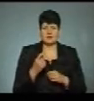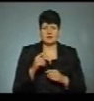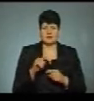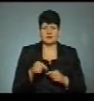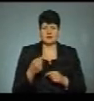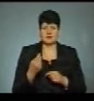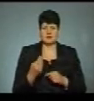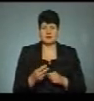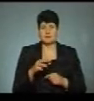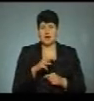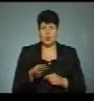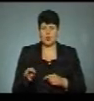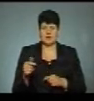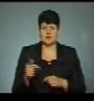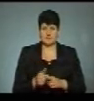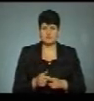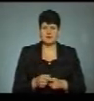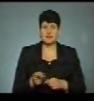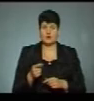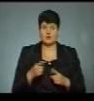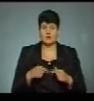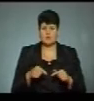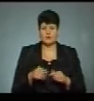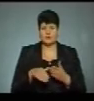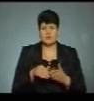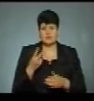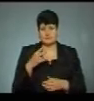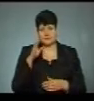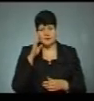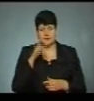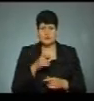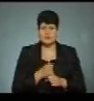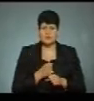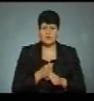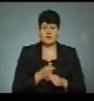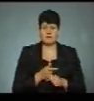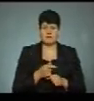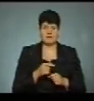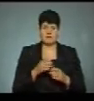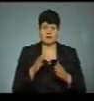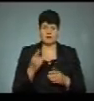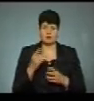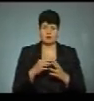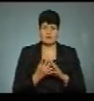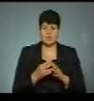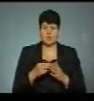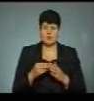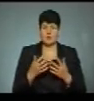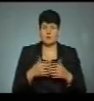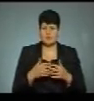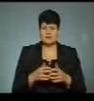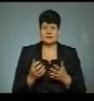гривень. Організував продаж тернополянин, йому допомагали двоє чоловіків. Вони працювали в гаражі в одному з сіл області. Купили обладнання,